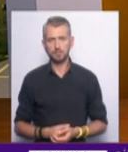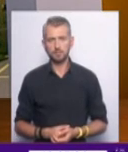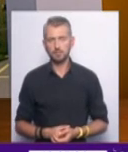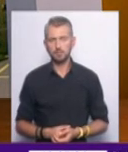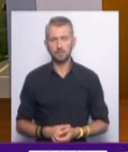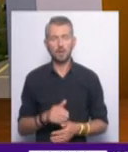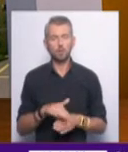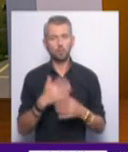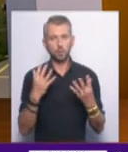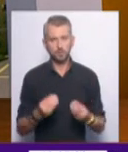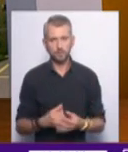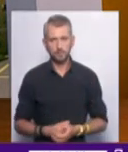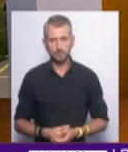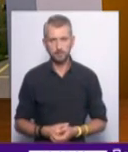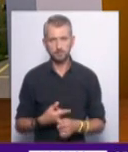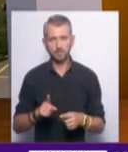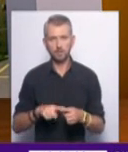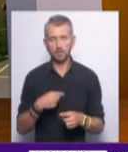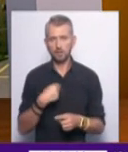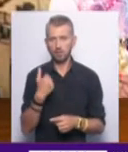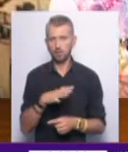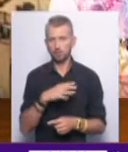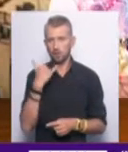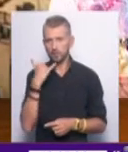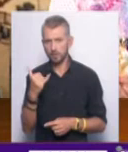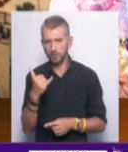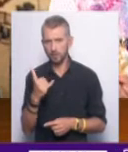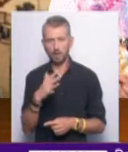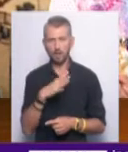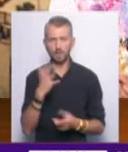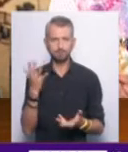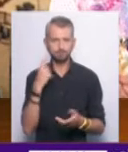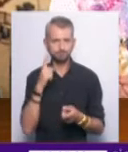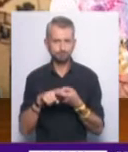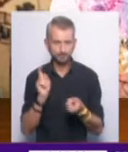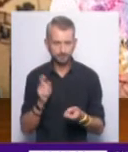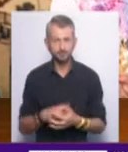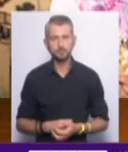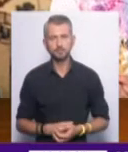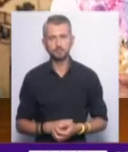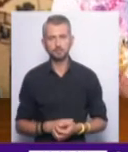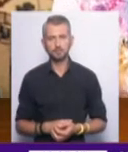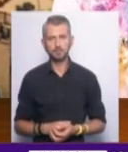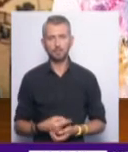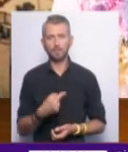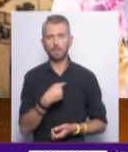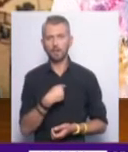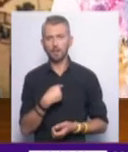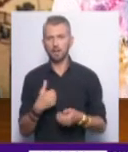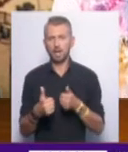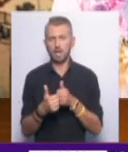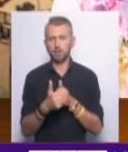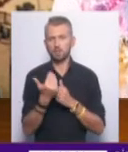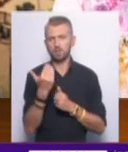Ставте... Доброго дня. Так, добрий день. Це я вже дзвонила, тільки що до вас зірвався розговор. Так. Я рядом з вами